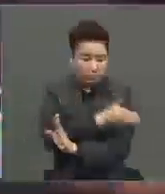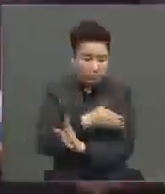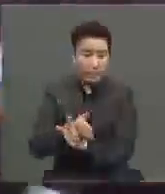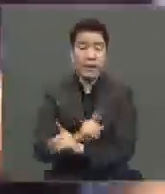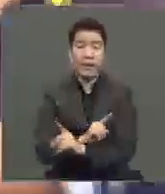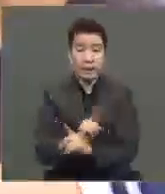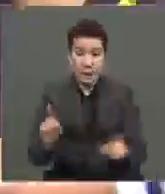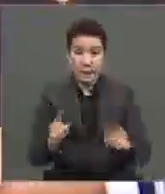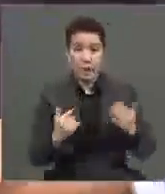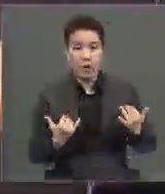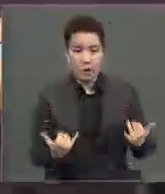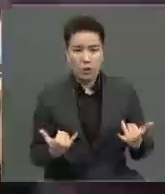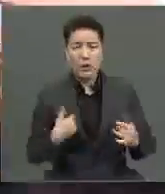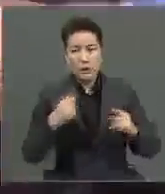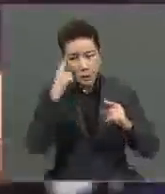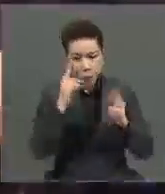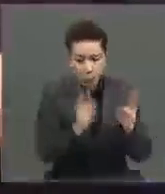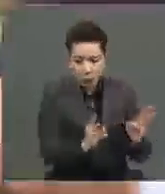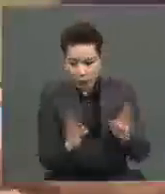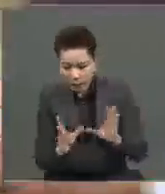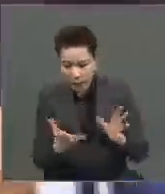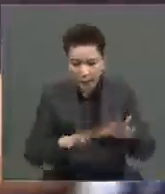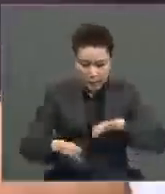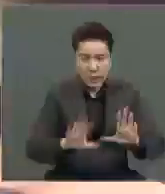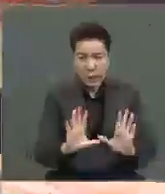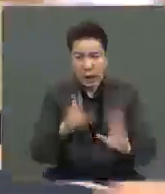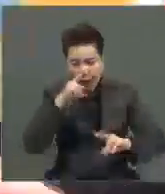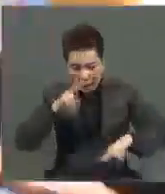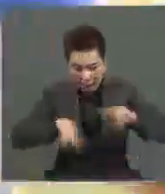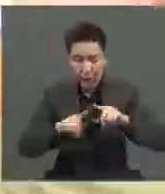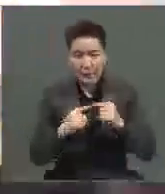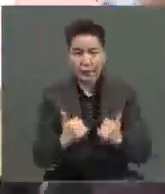ความมั่นใจว่าตอนนี้แหละกำลังหาช่องทางว่าจะทำอย่างไรได้บ้าง